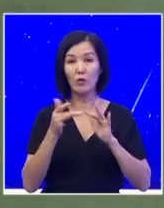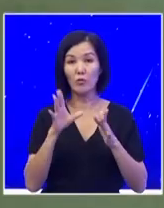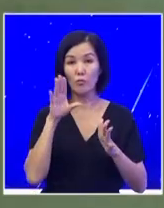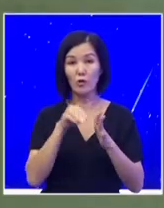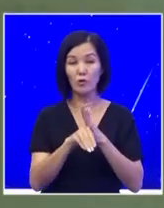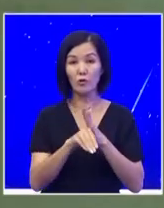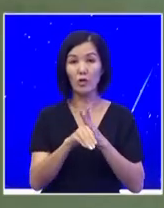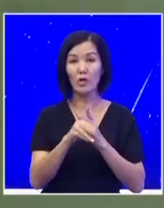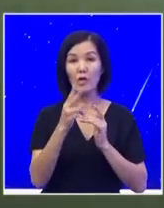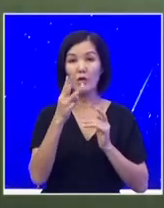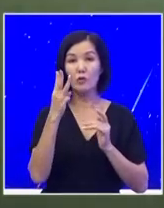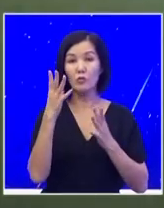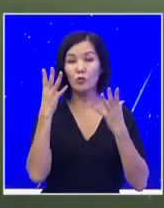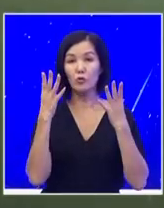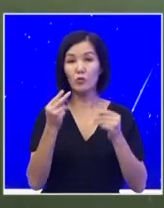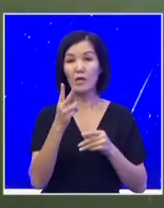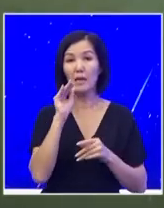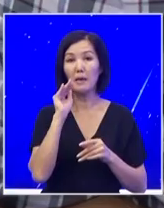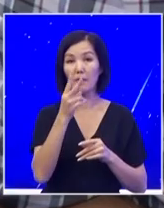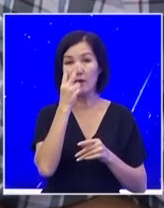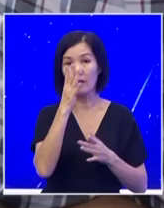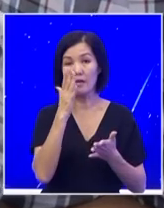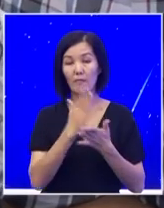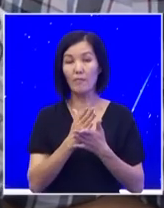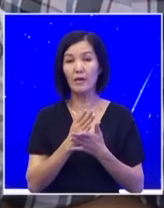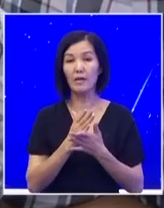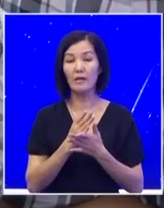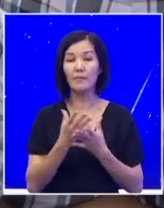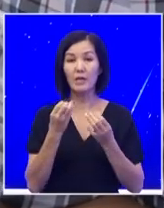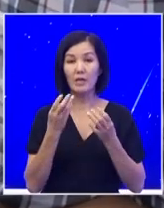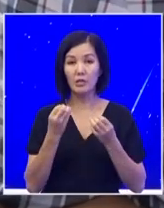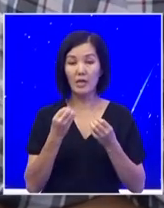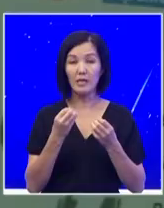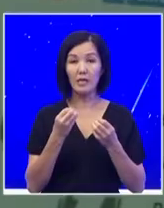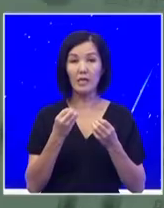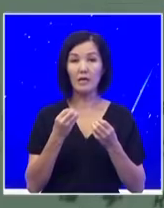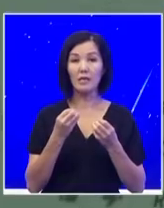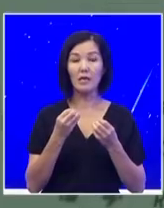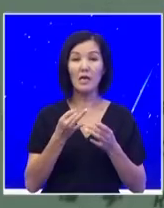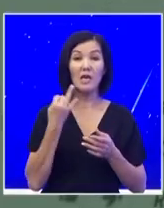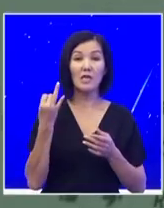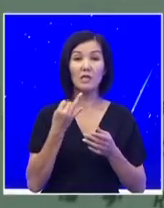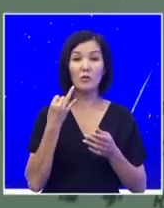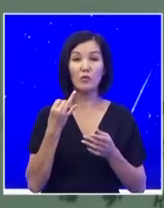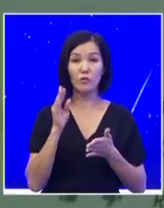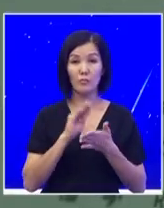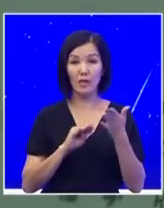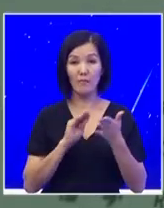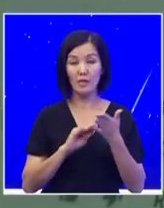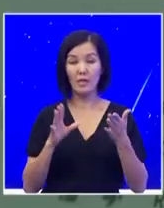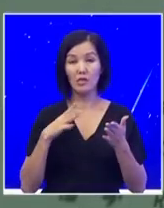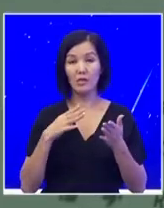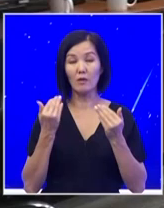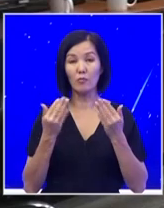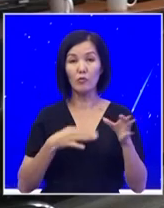жүктелгелі 2-3 күн ішінде 2000-нан аса қаралым жинапты. Және көрермендер зор қызығушылық танытып пікірлер қалдырған. Бүгінде